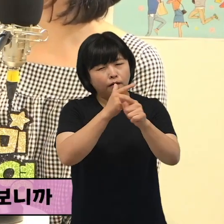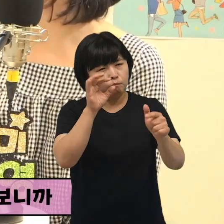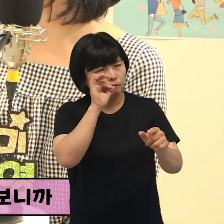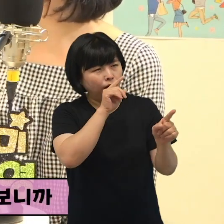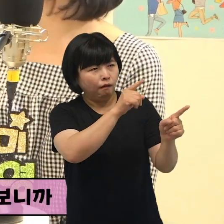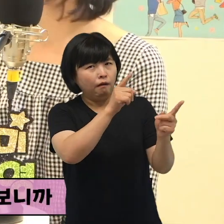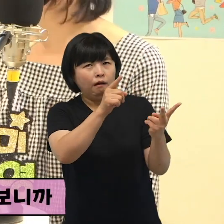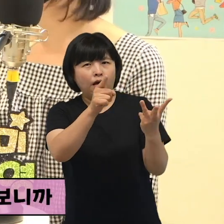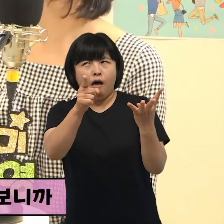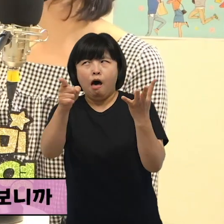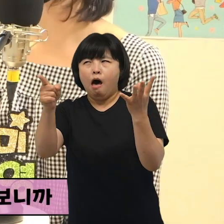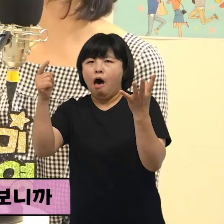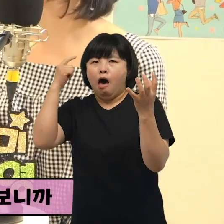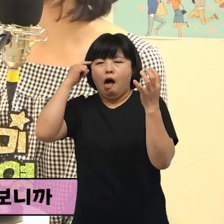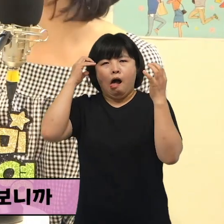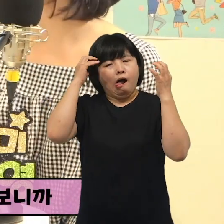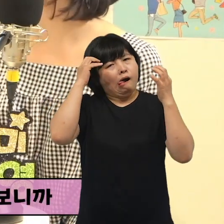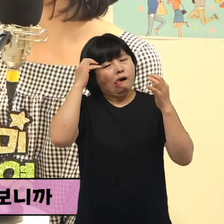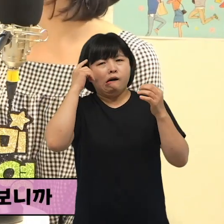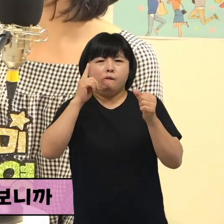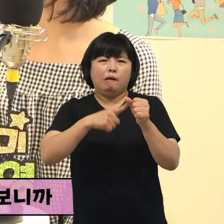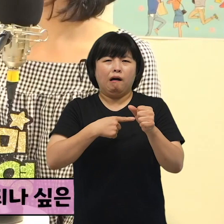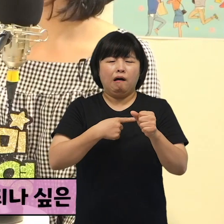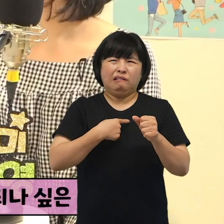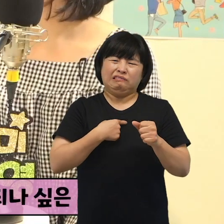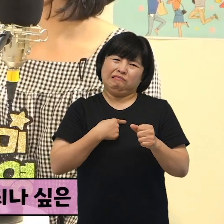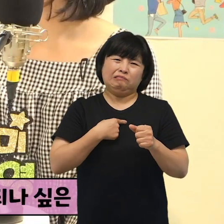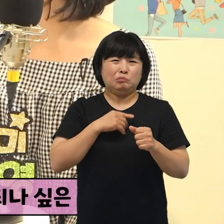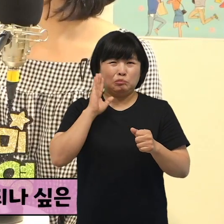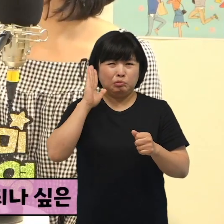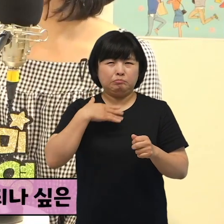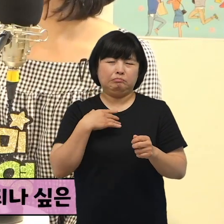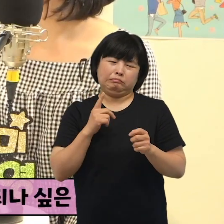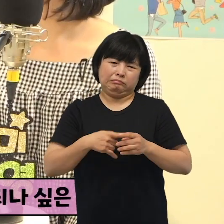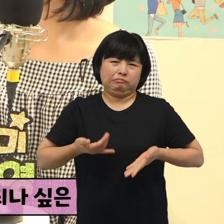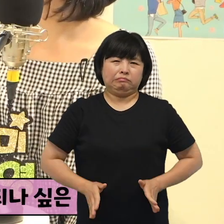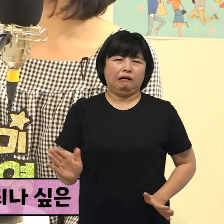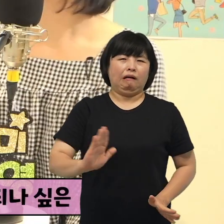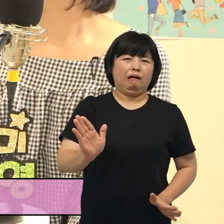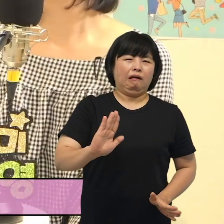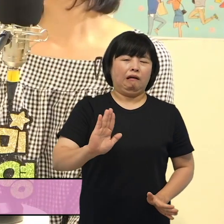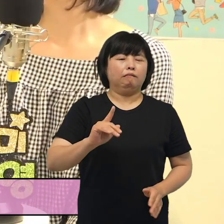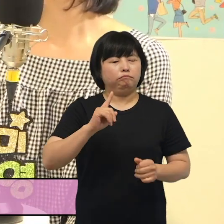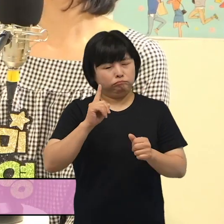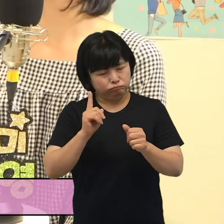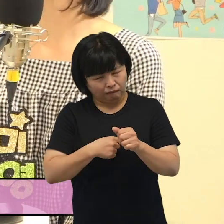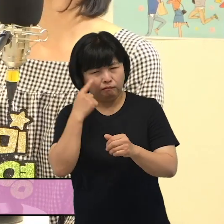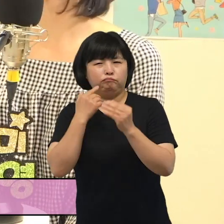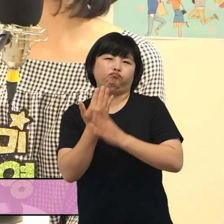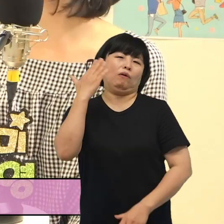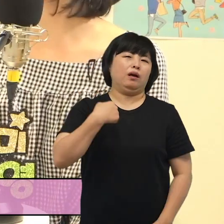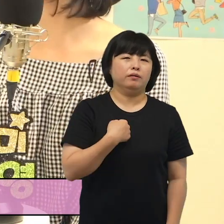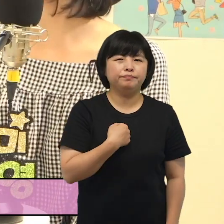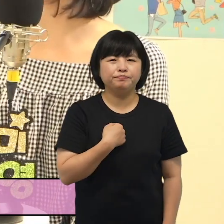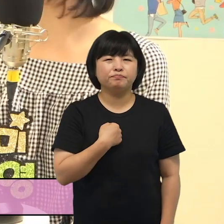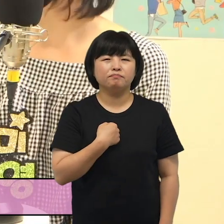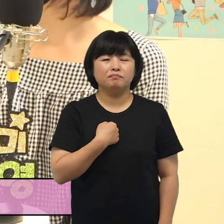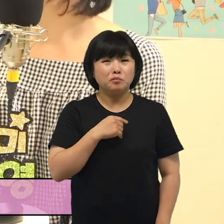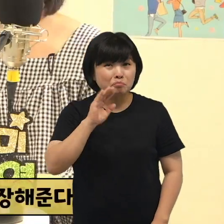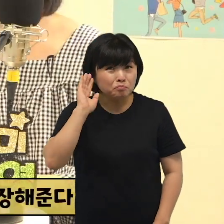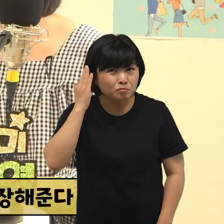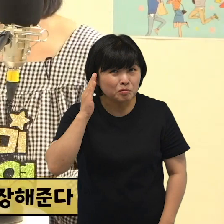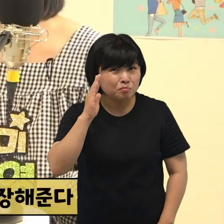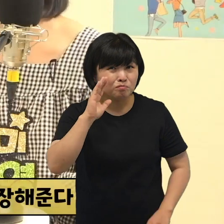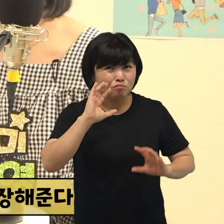이런 많은 일들이 좀 자꾸 생기다 보니까 저도 요즘 좀 비자녀주의로 가야 되나 싶은 생각이 들기도